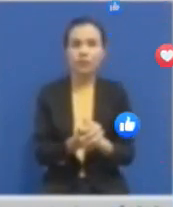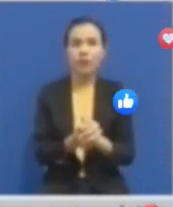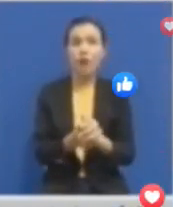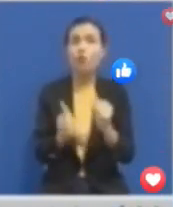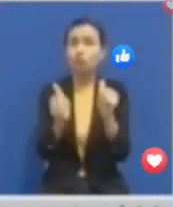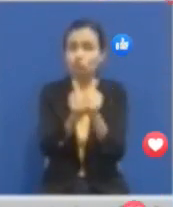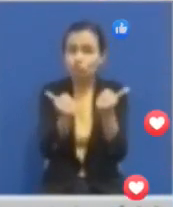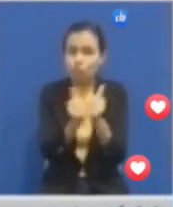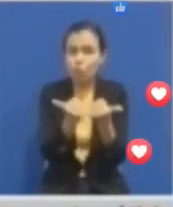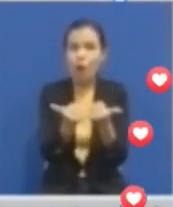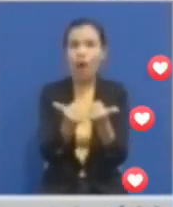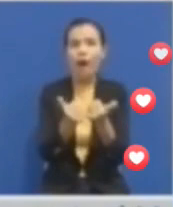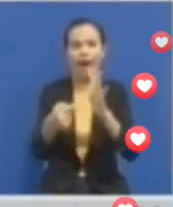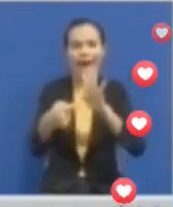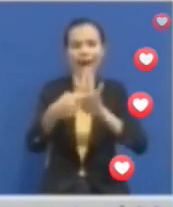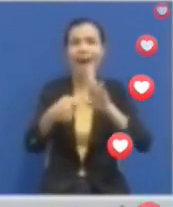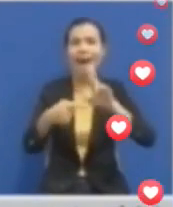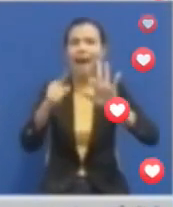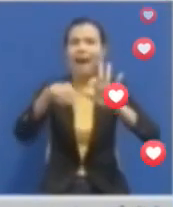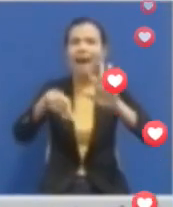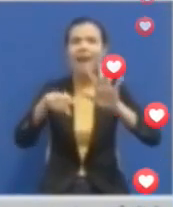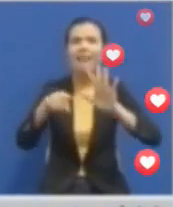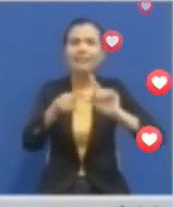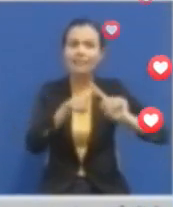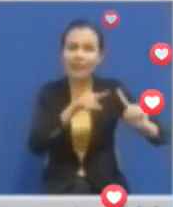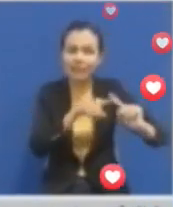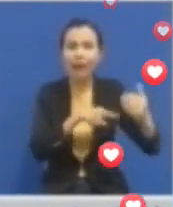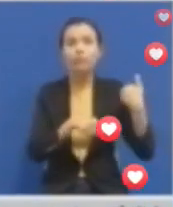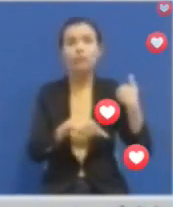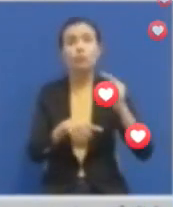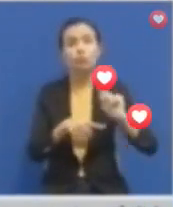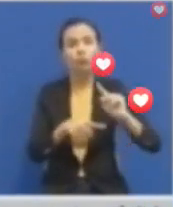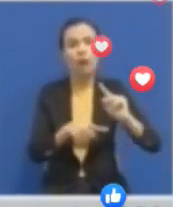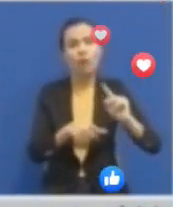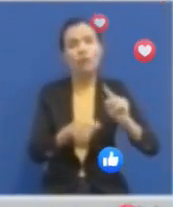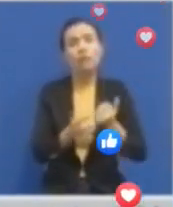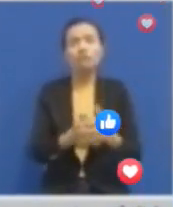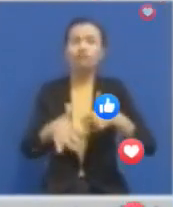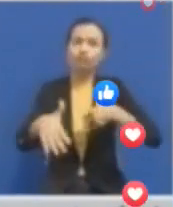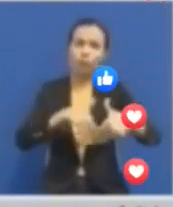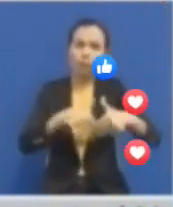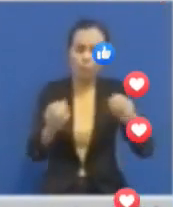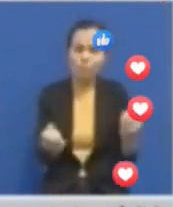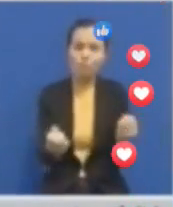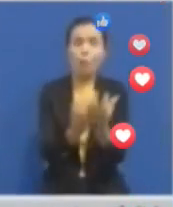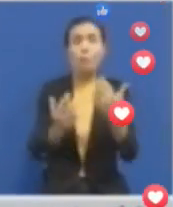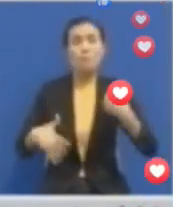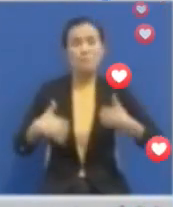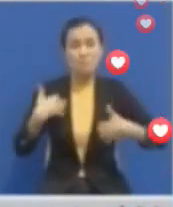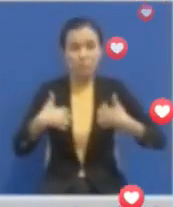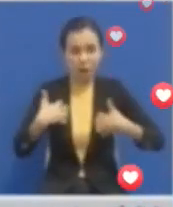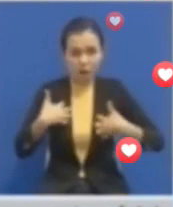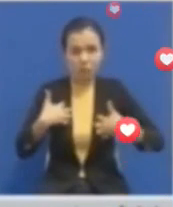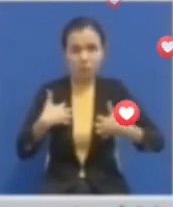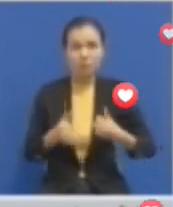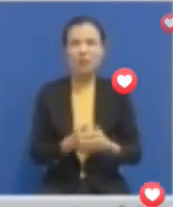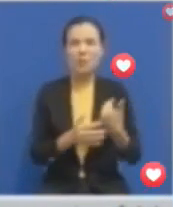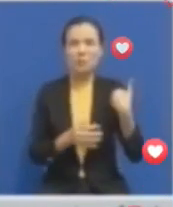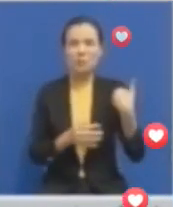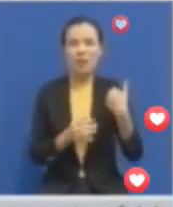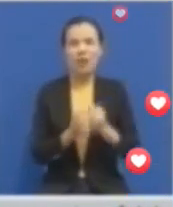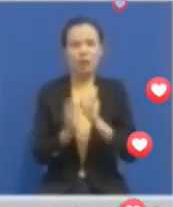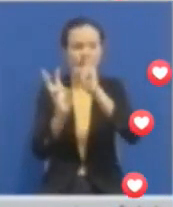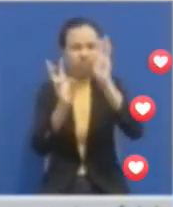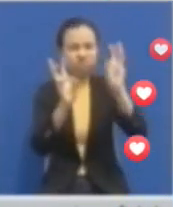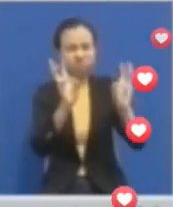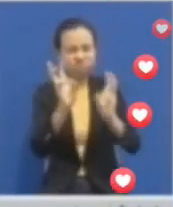องแล้วก็แร่นะคะต่างๆแล้วก็ทำให้พี่น้องประชาชนได้รับความเดือดร้อนคือมีฝุ่นมากนะ